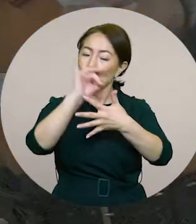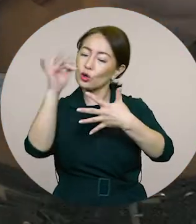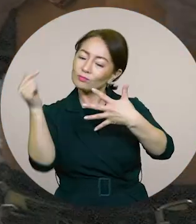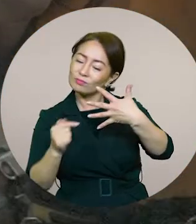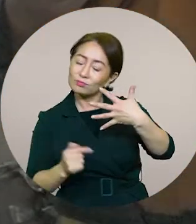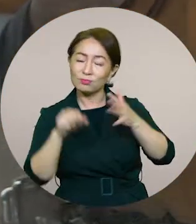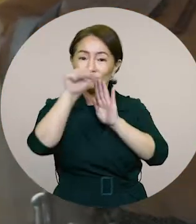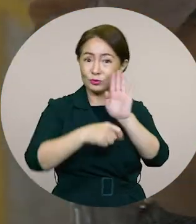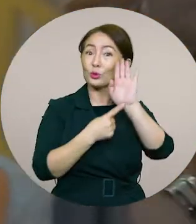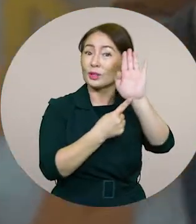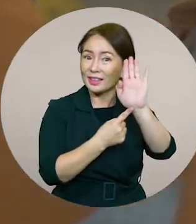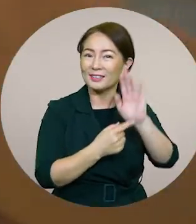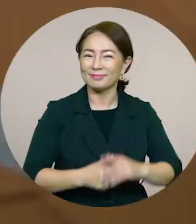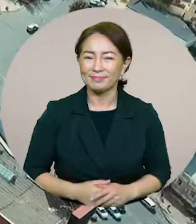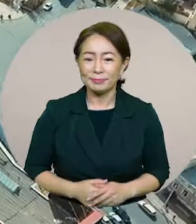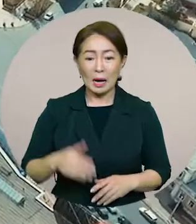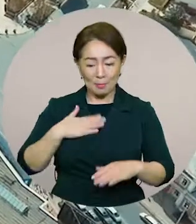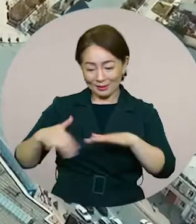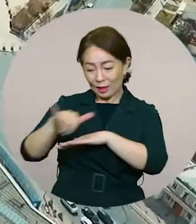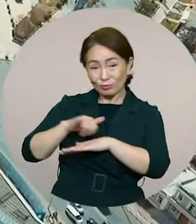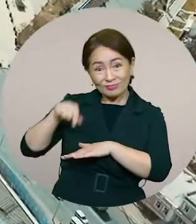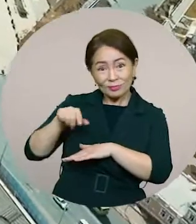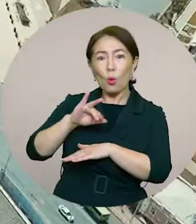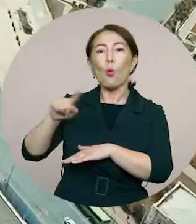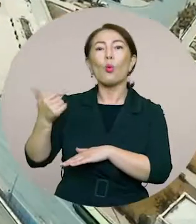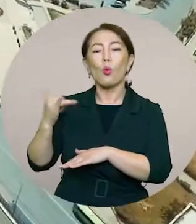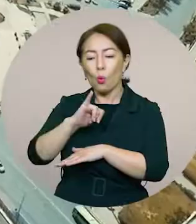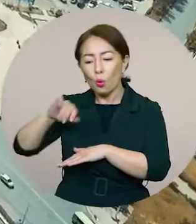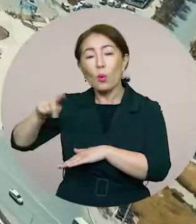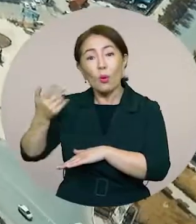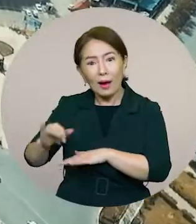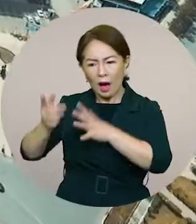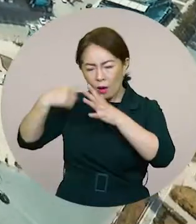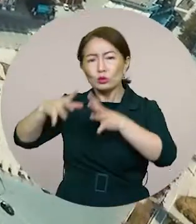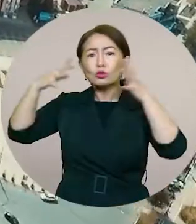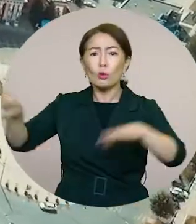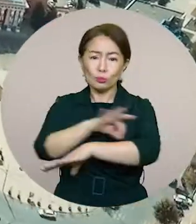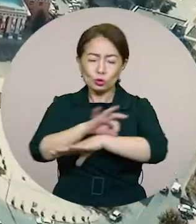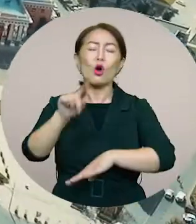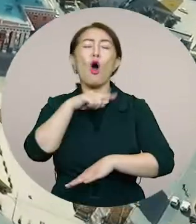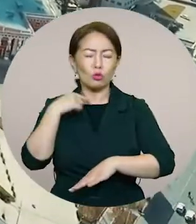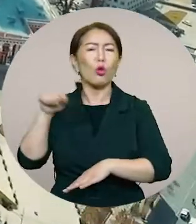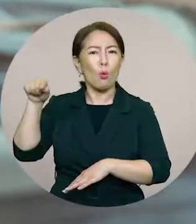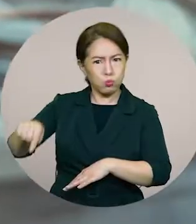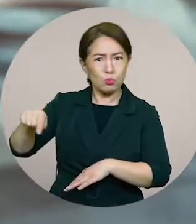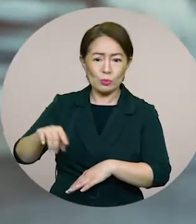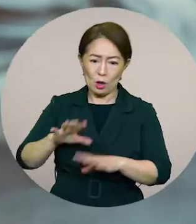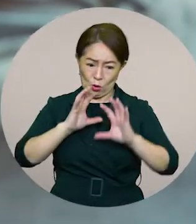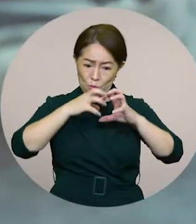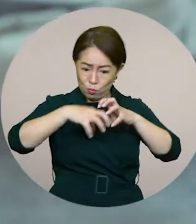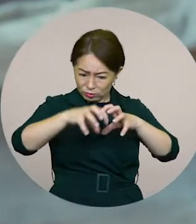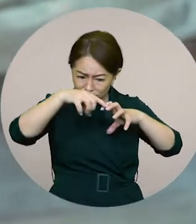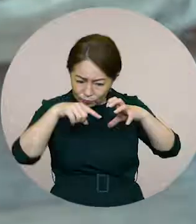контент ашиглан хүргэх болно. Манай улсын уул уурхайн салбарын хамгийн том төсөл нь яахааргүй оюу толгой юм. Бүлэг ордоос